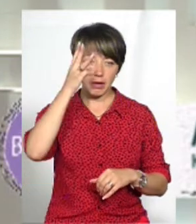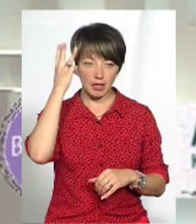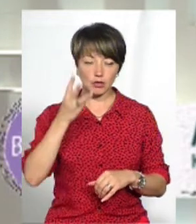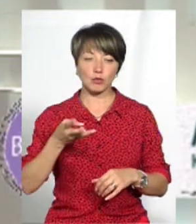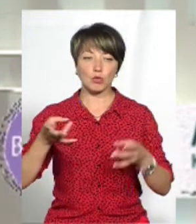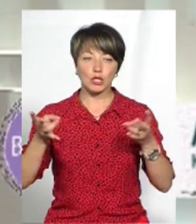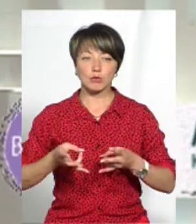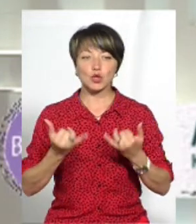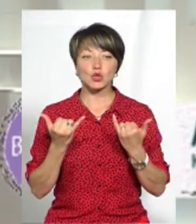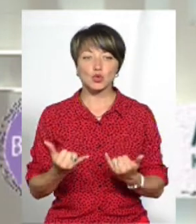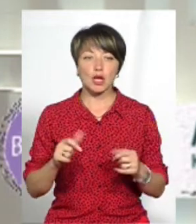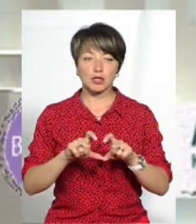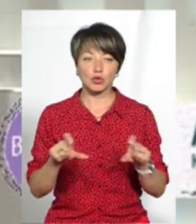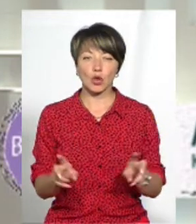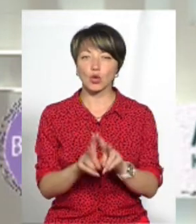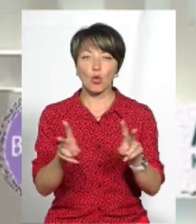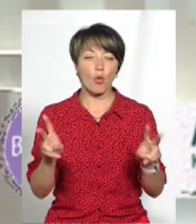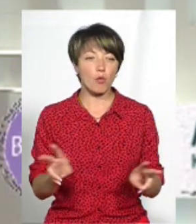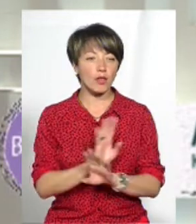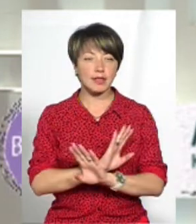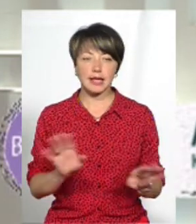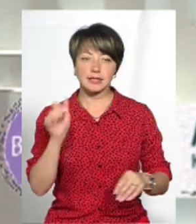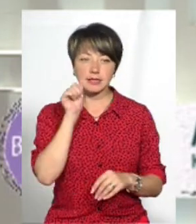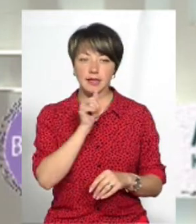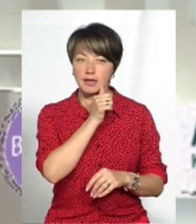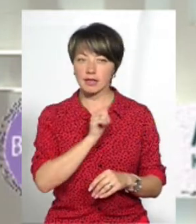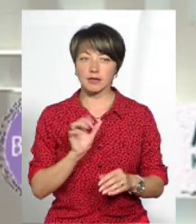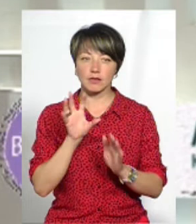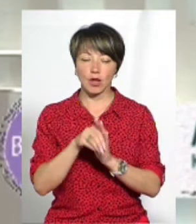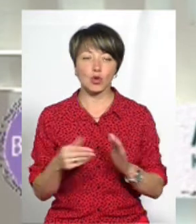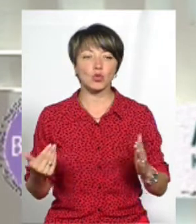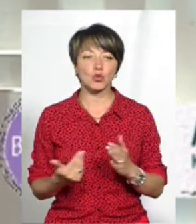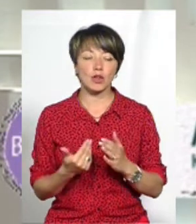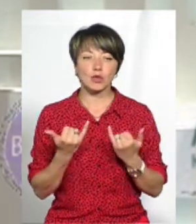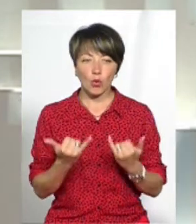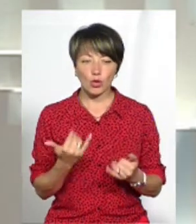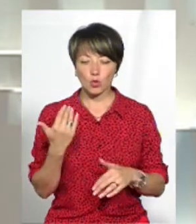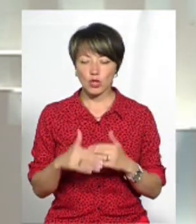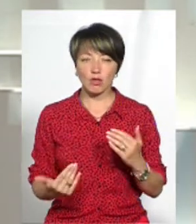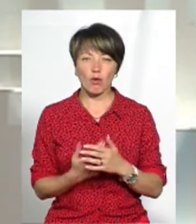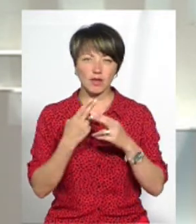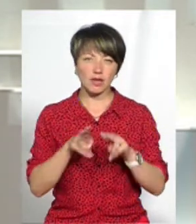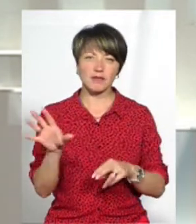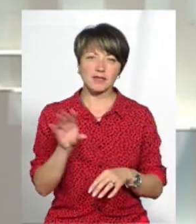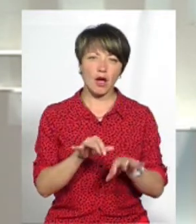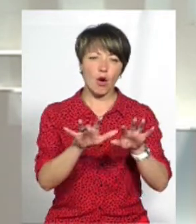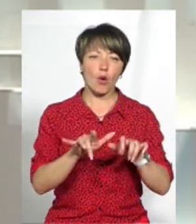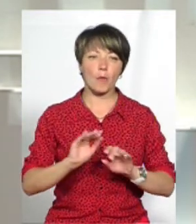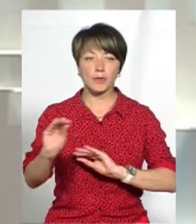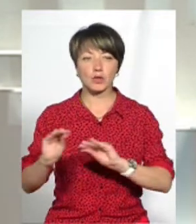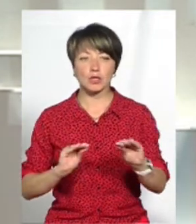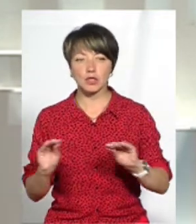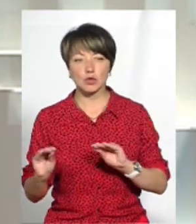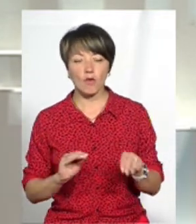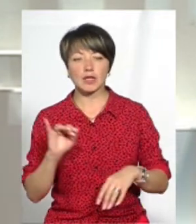школа. Нікому вже не секрет, що сьогодні ми йдемо по нових технологіях. Сьогодні все